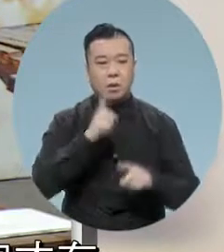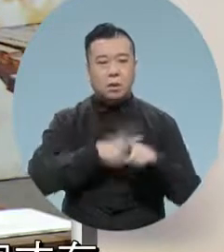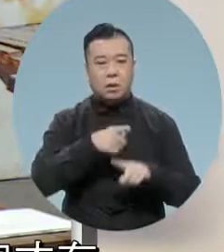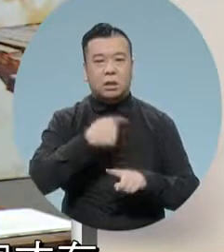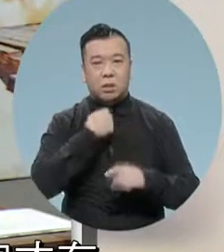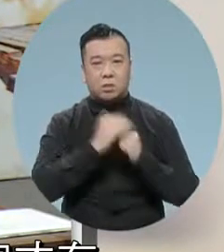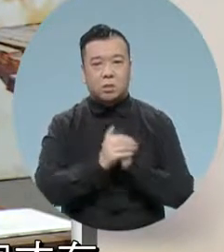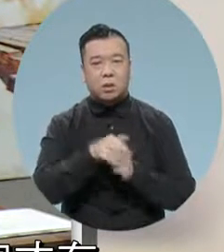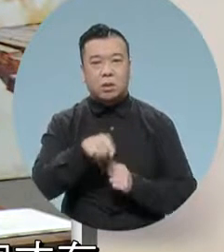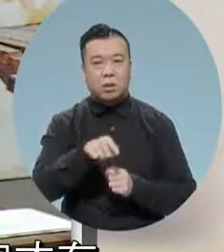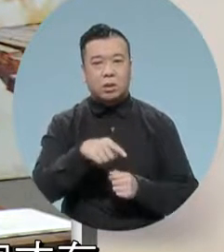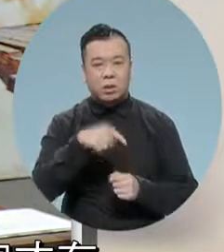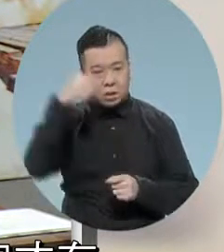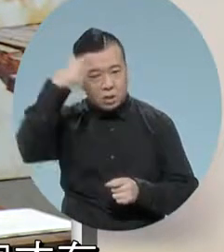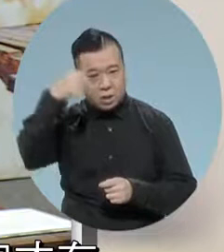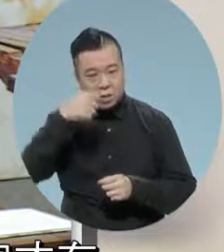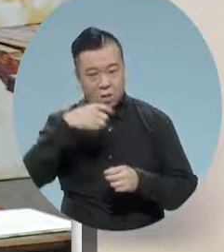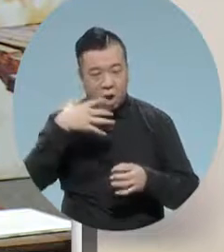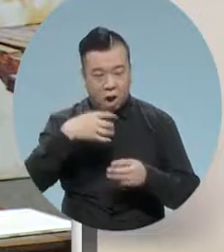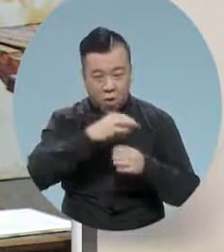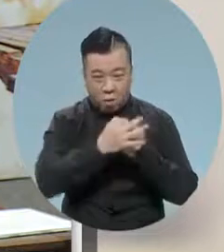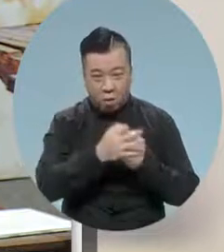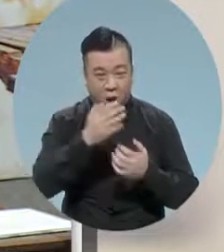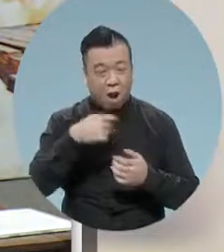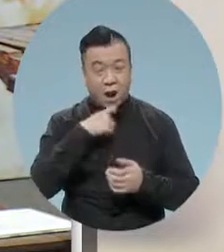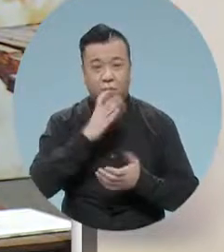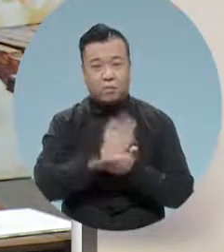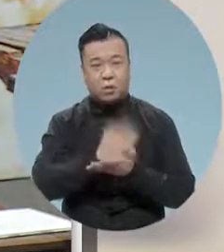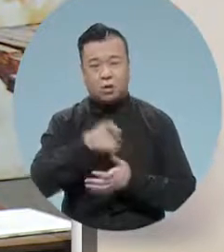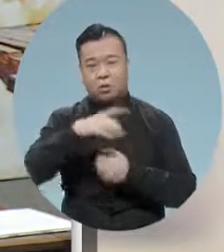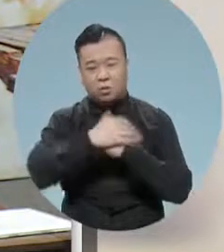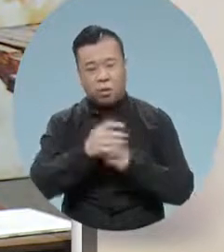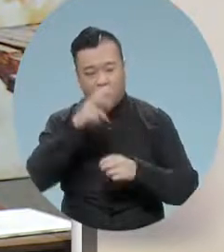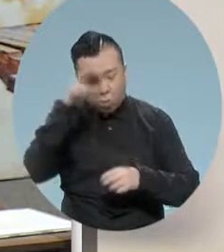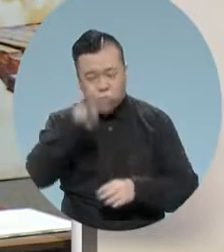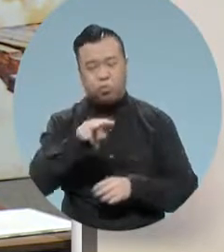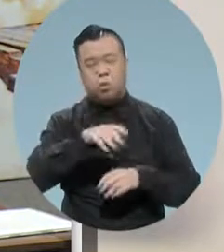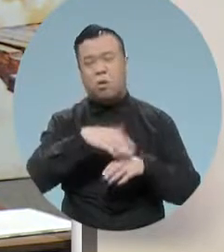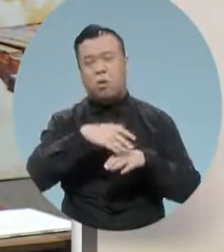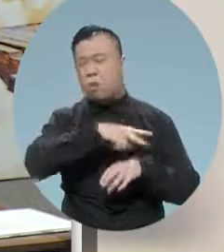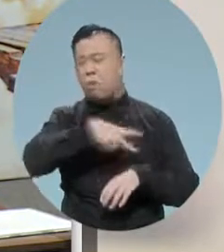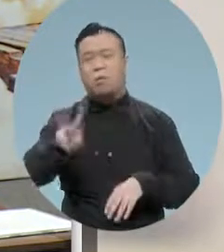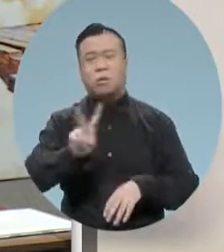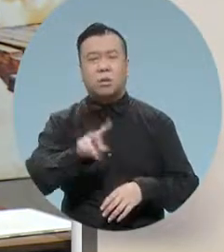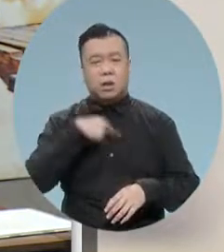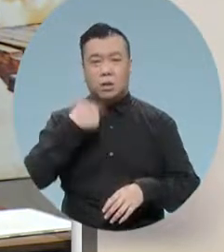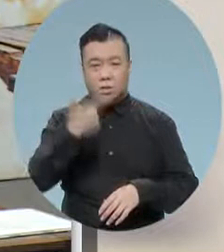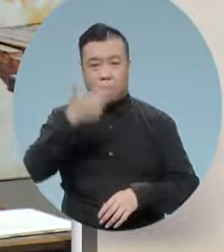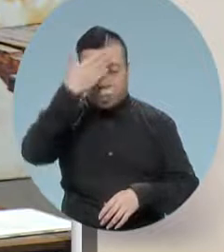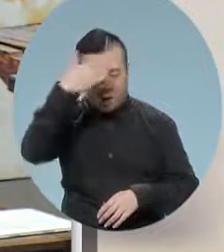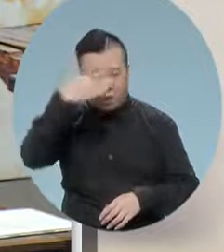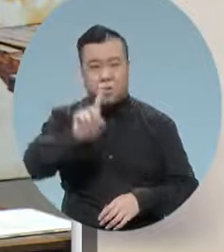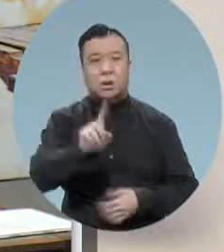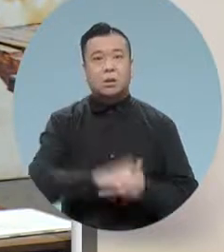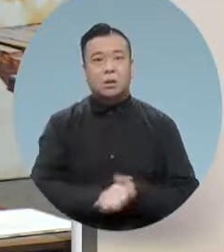种要求也不是说只是社会主义的国家才有，其实全世界都是一个很普遍的现象。所以呢，如果我们多些明白的话，对